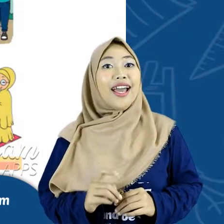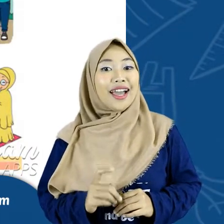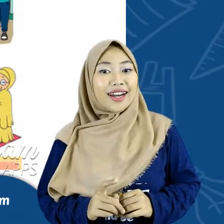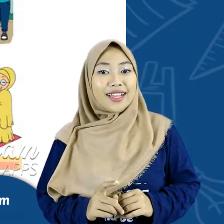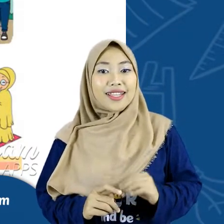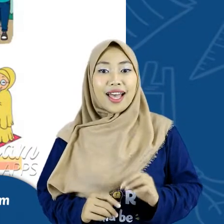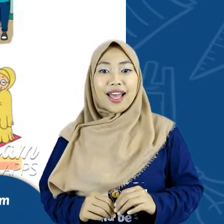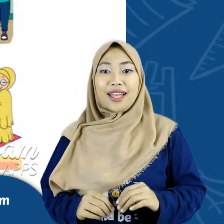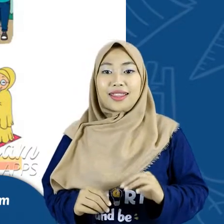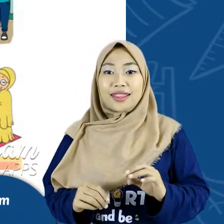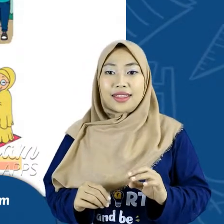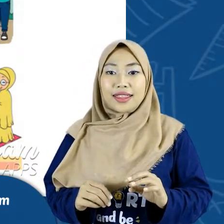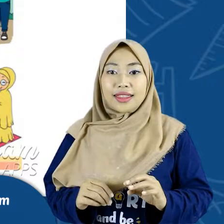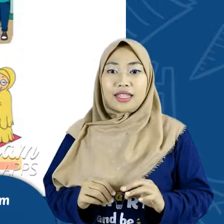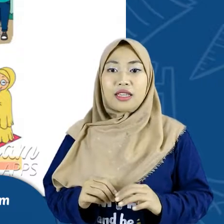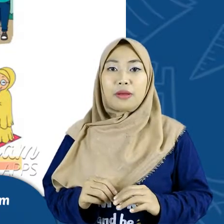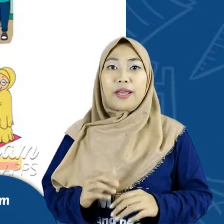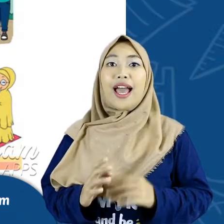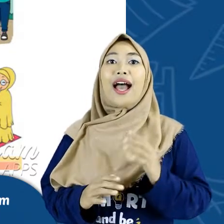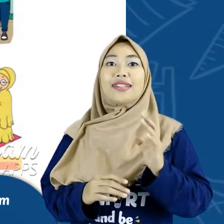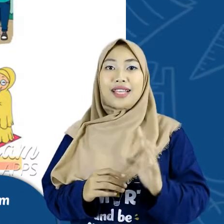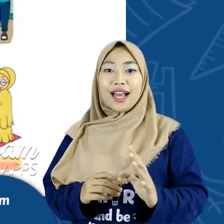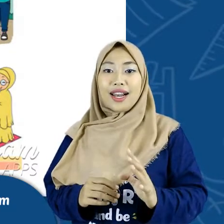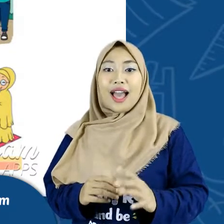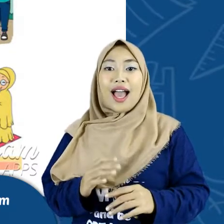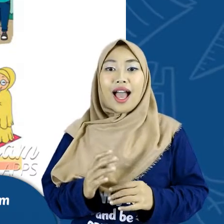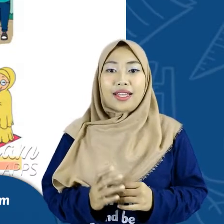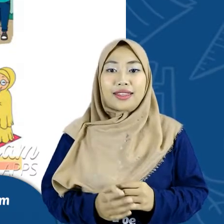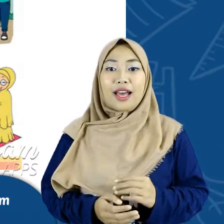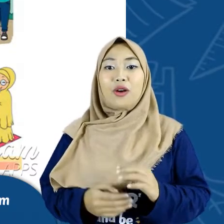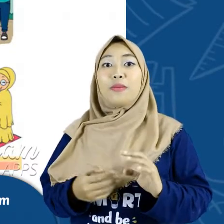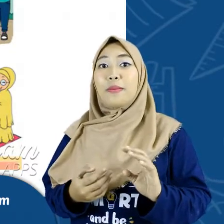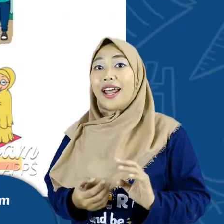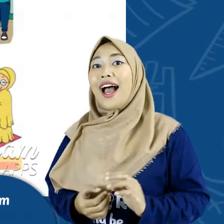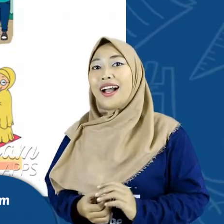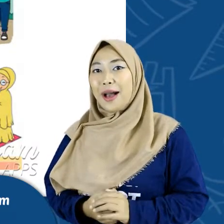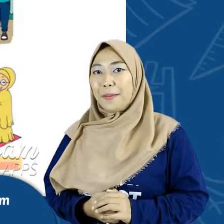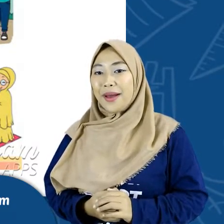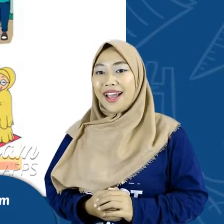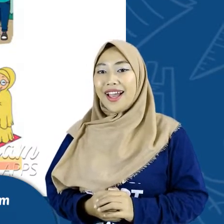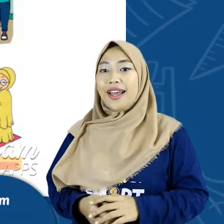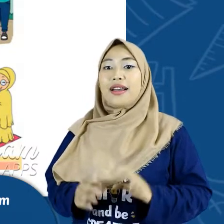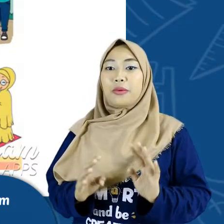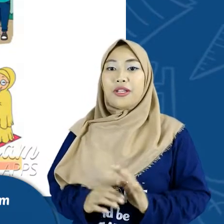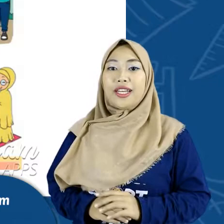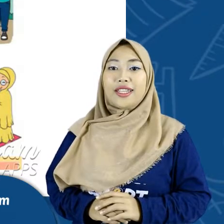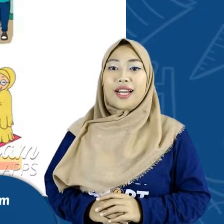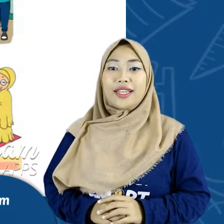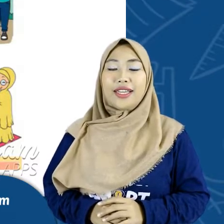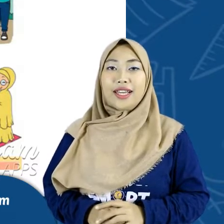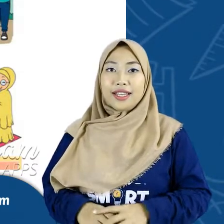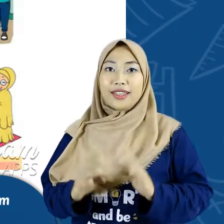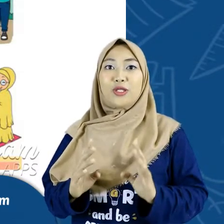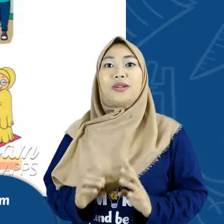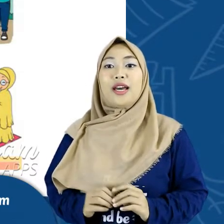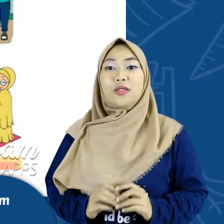berbeda daerah saat berbeda asal atau berbeda agama. Kemudian yang